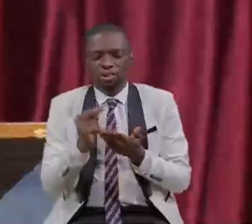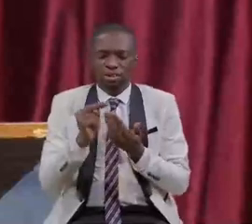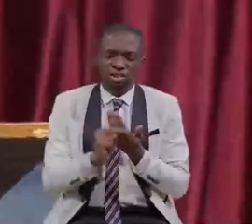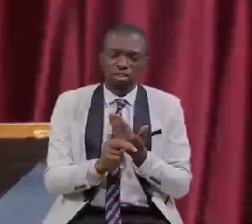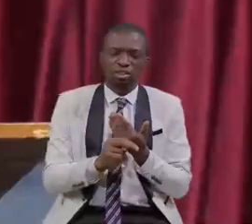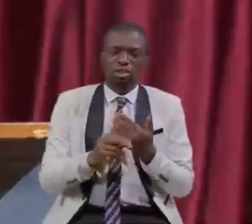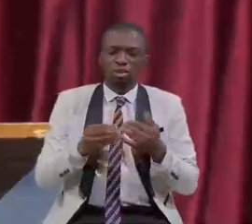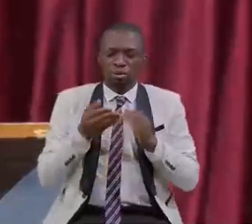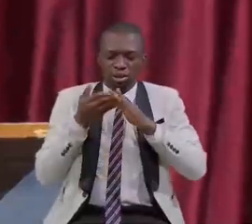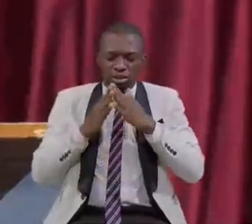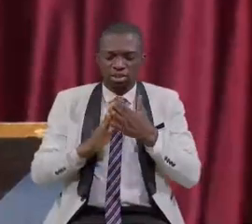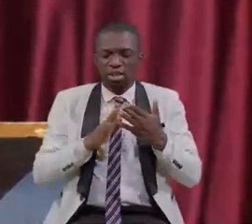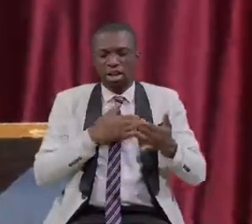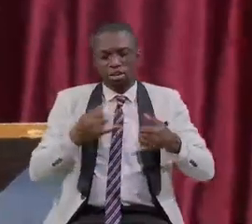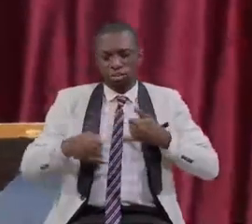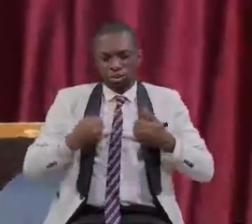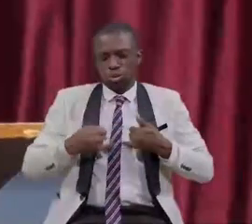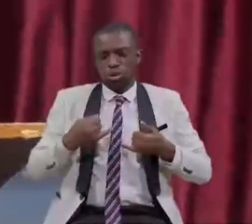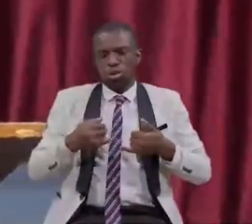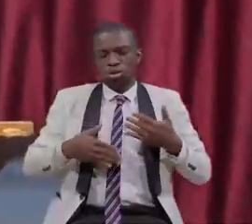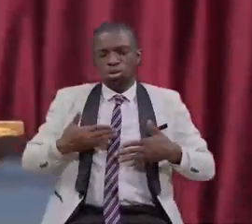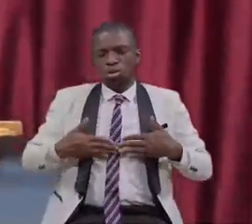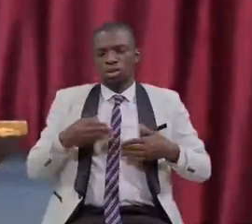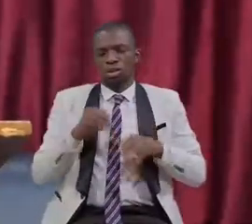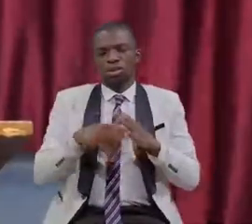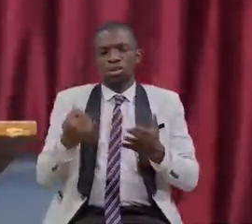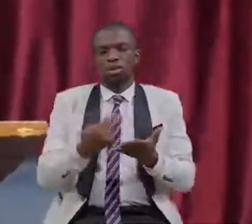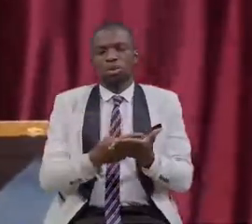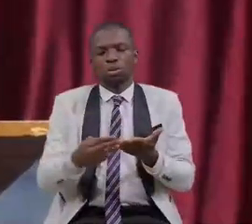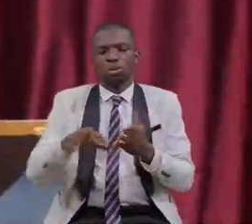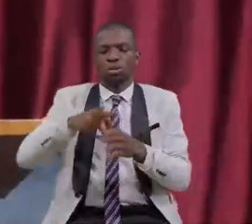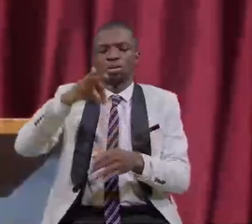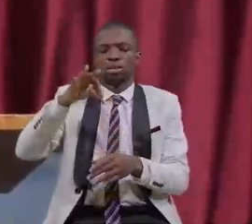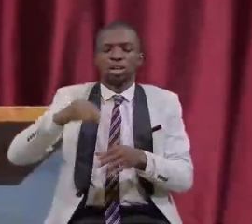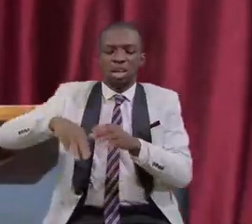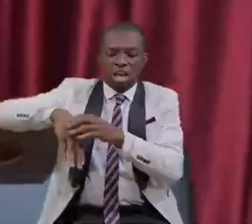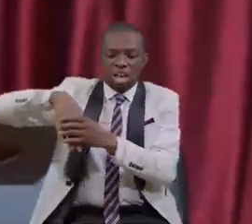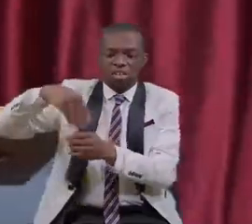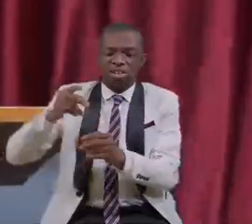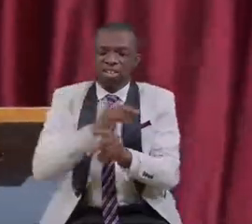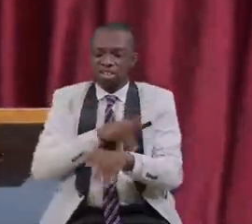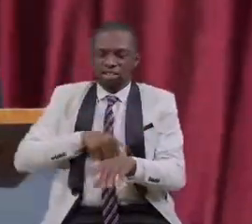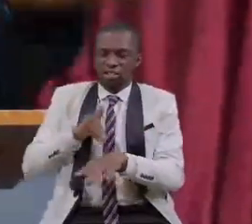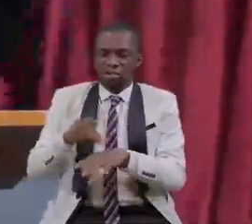Le royaume externe, c'est déjà là. Le royaume interne,